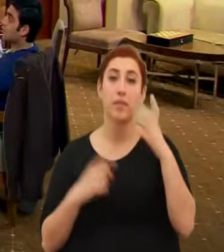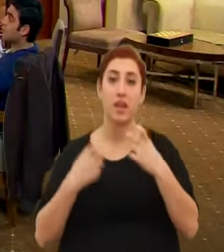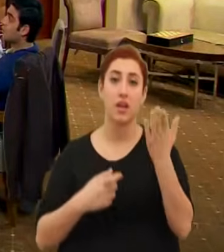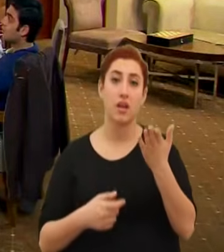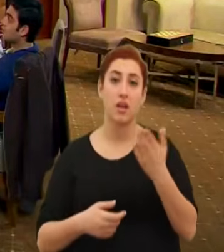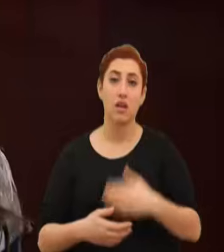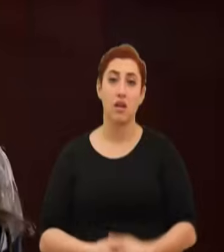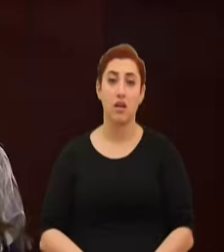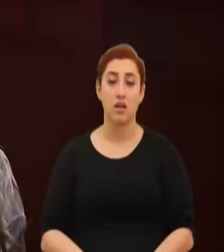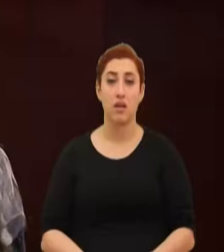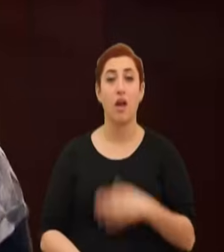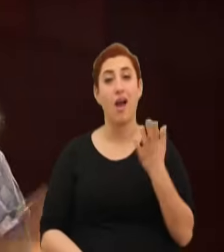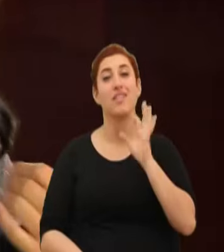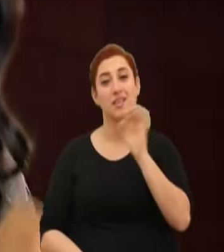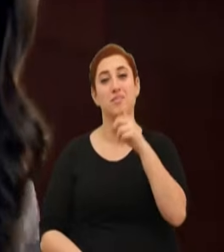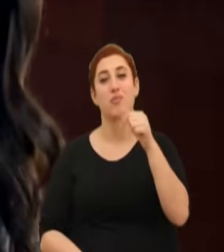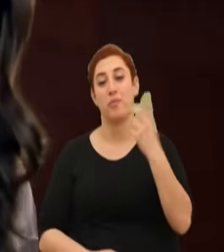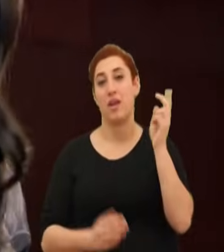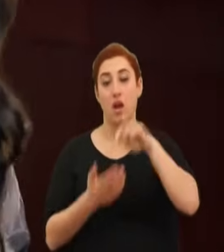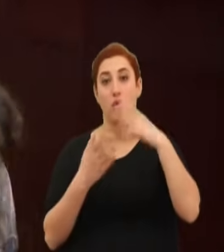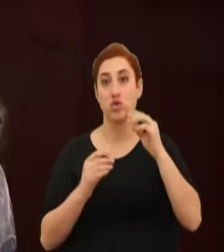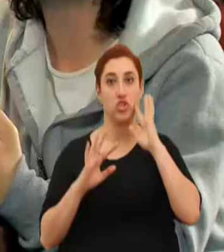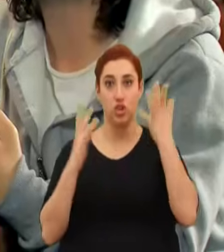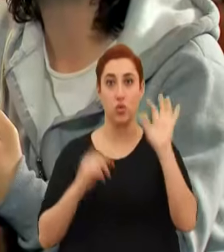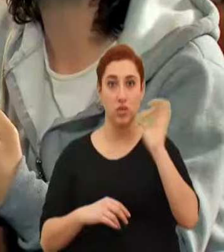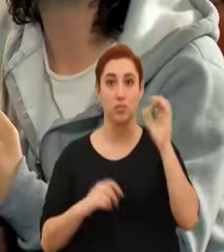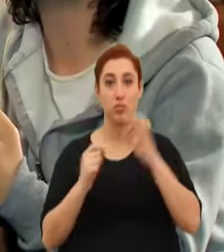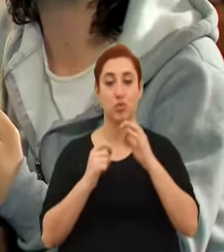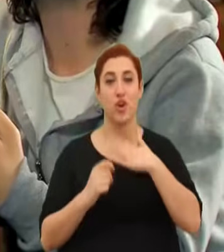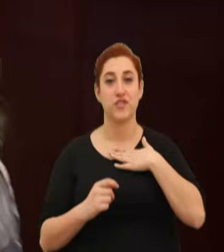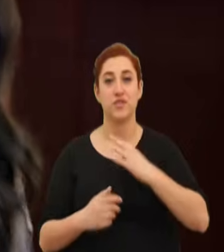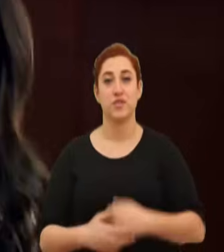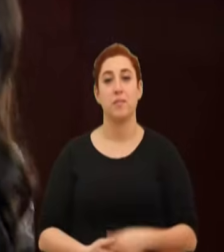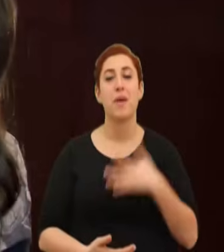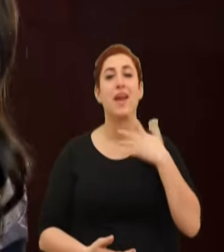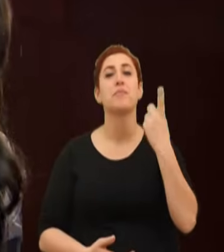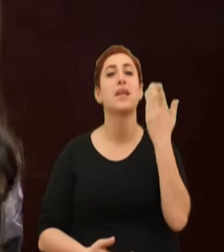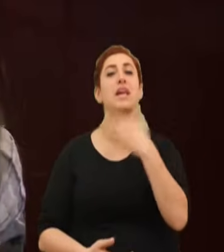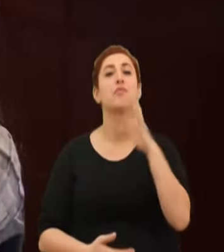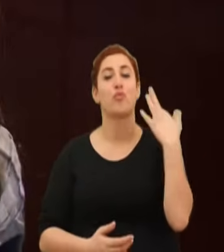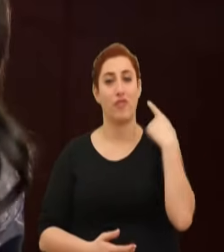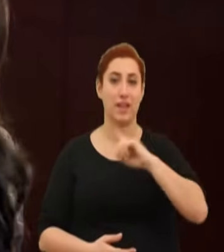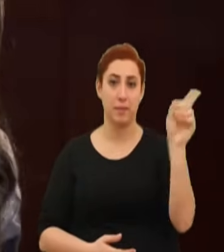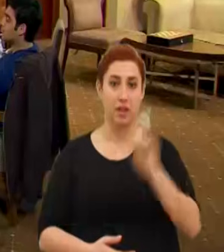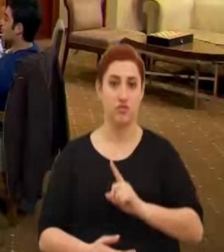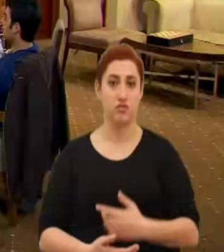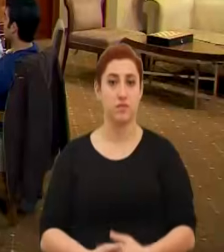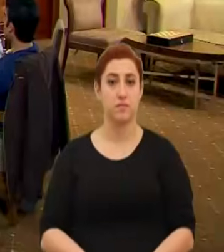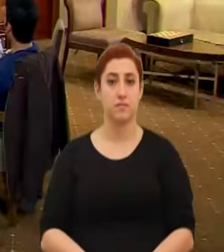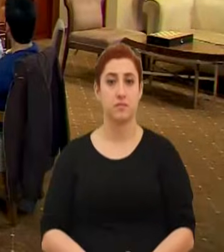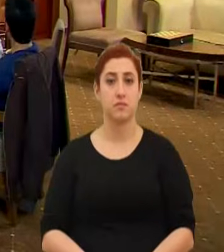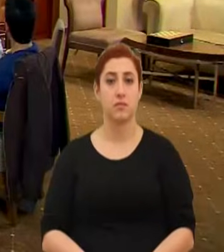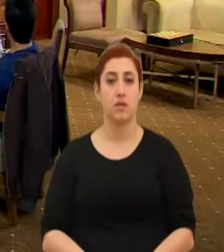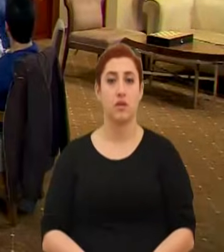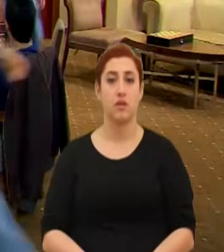ya? Ah tabii sen böyle biri ayağa kalkınca şaşırıyorsun değil mi Burhan'cığım? Merak etme bir yere gitmiyorum. Lavaboya gidip geleceğim.